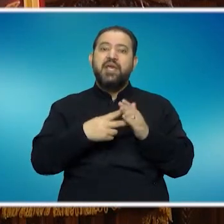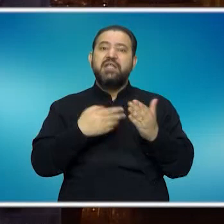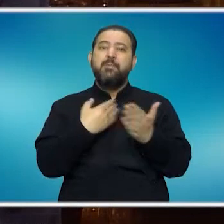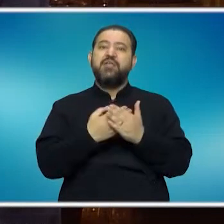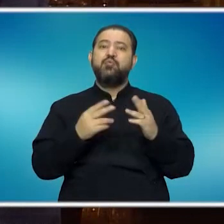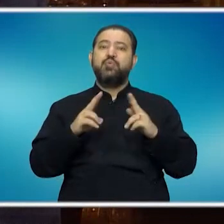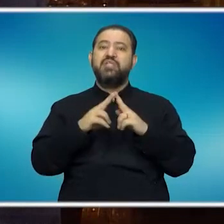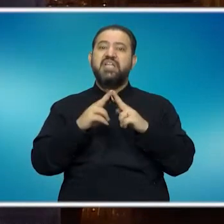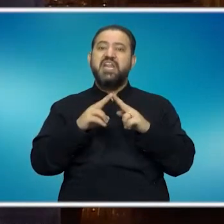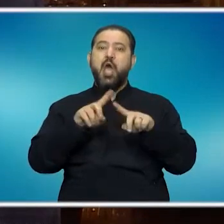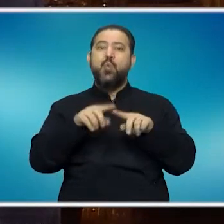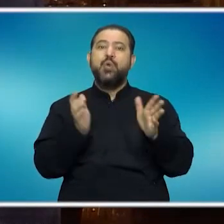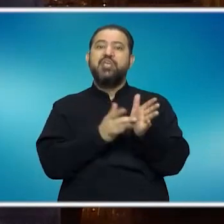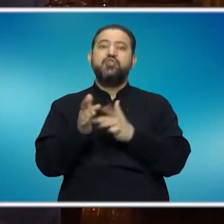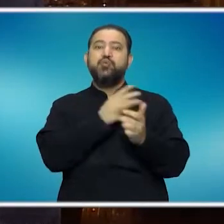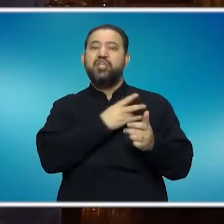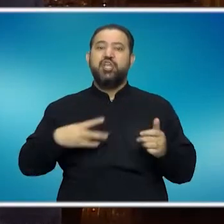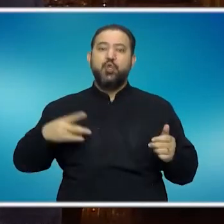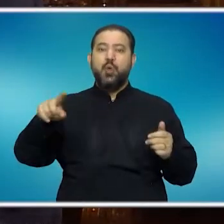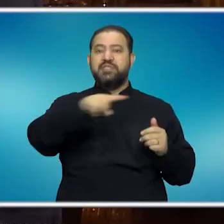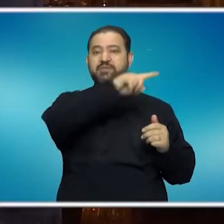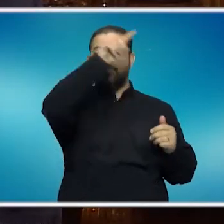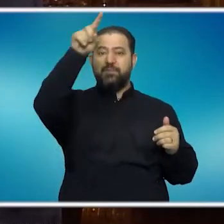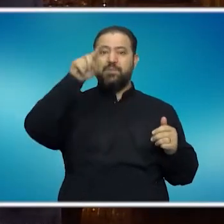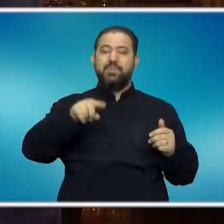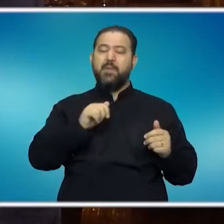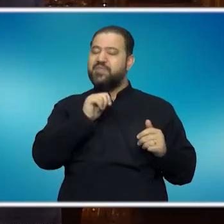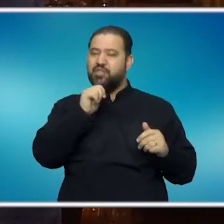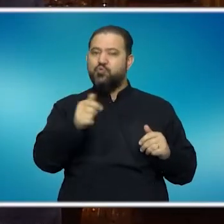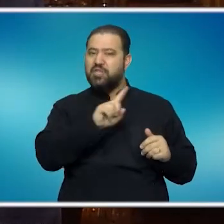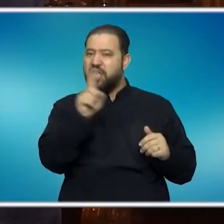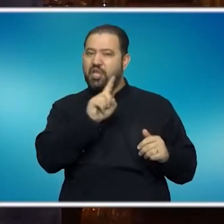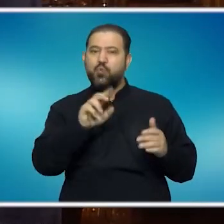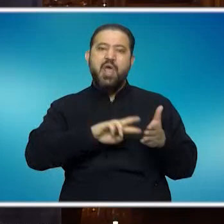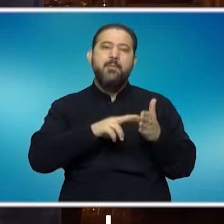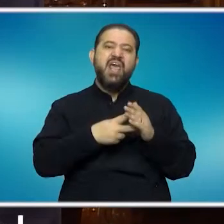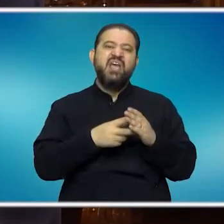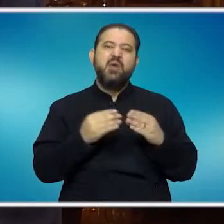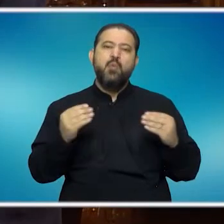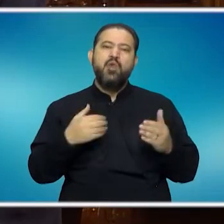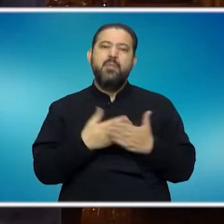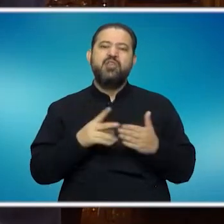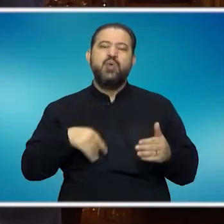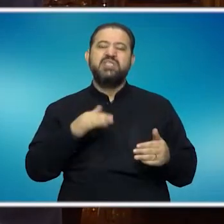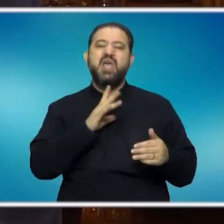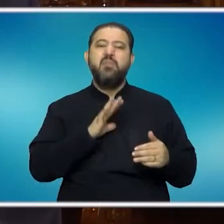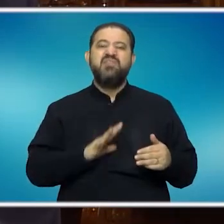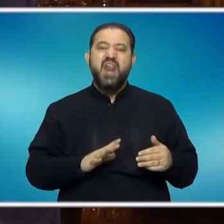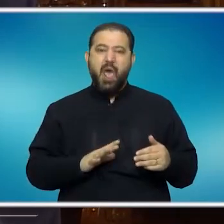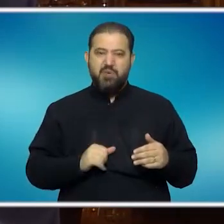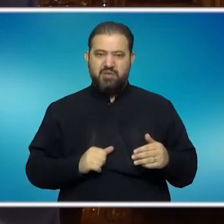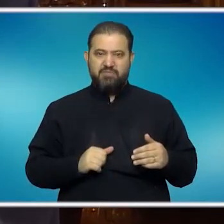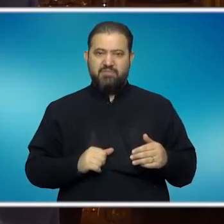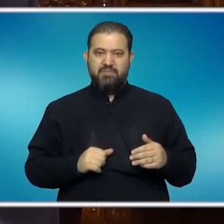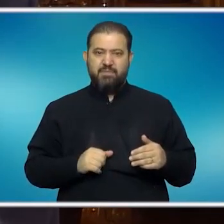Hristos? Niciodată nu ne pregătim prea mult sau niciodată nu ne pregătim de săvârșit din cauza slăbiciunilor noastre.